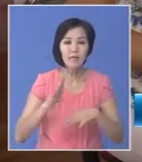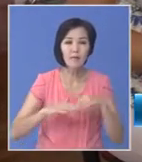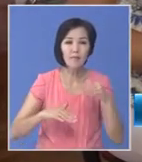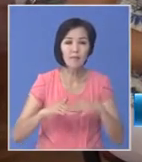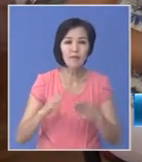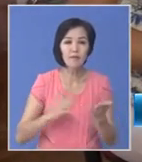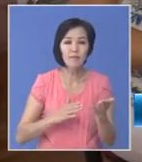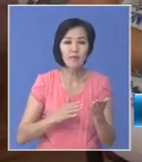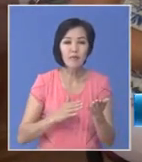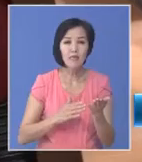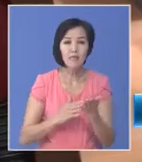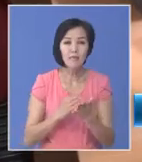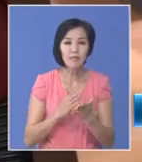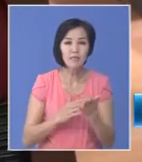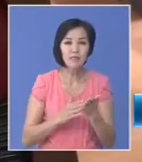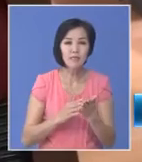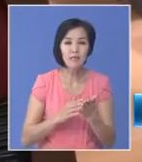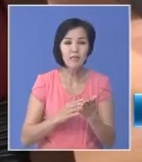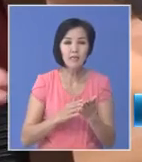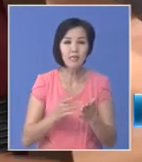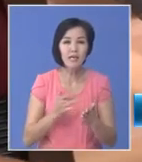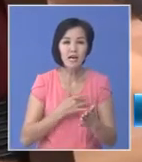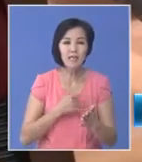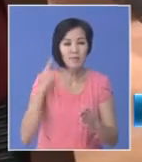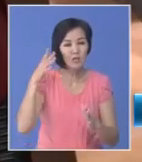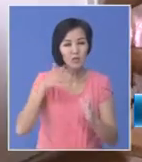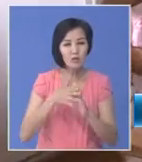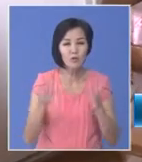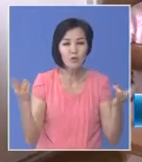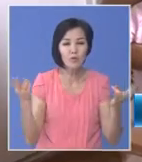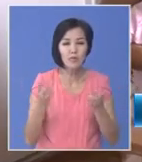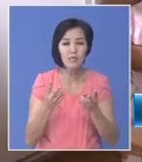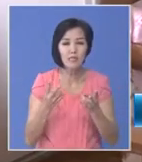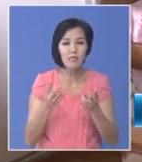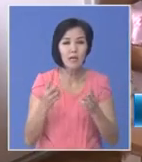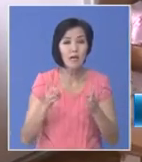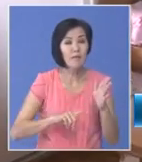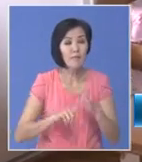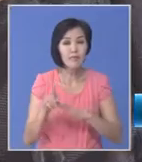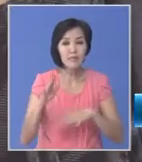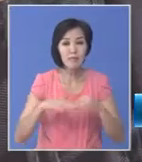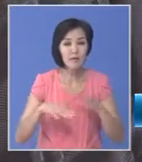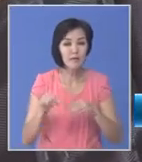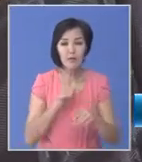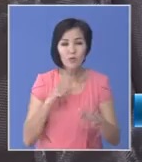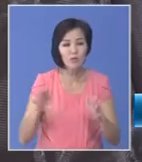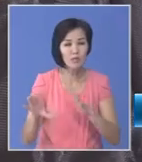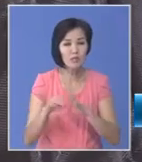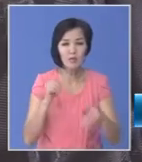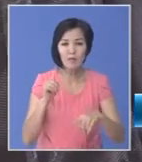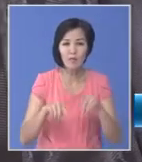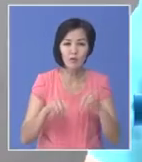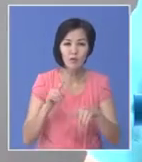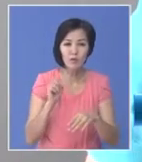медициналық білімнен бөлік адам жанын ұғынуы керек. Ажар ақхалатлардың мамандығын алғашында өзі таңдамаған, туыстарын тыңдап түсіпті. Алайда